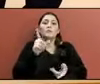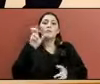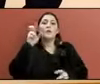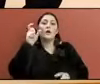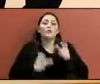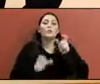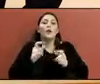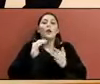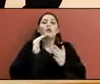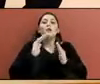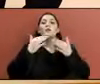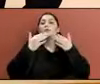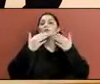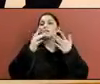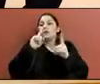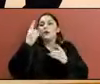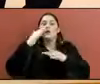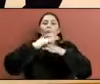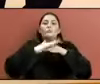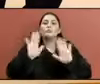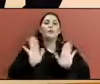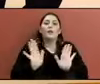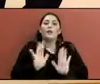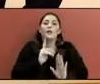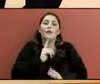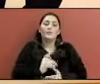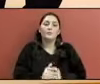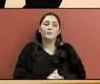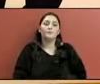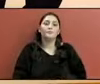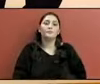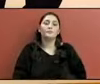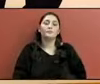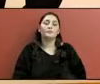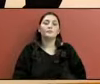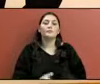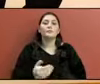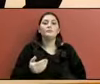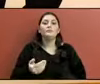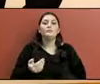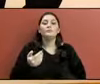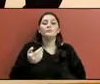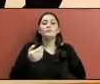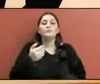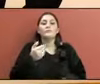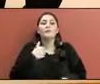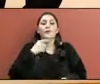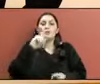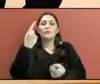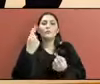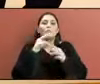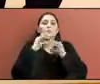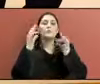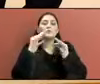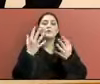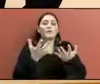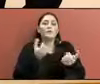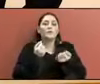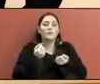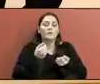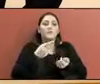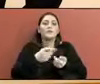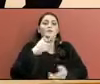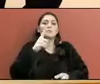sınırlı değil bizim çalışma arkadaşlarımız. Ben müsaadelerini alarak burada, siz de